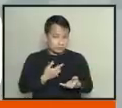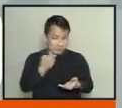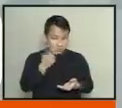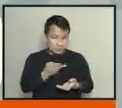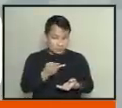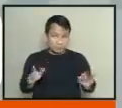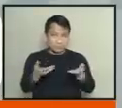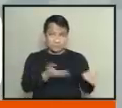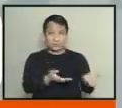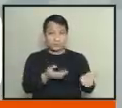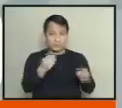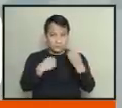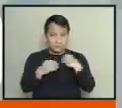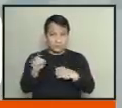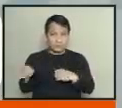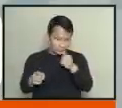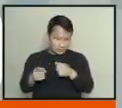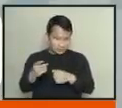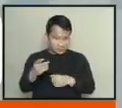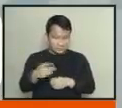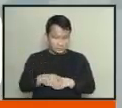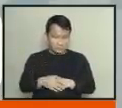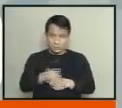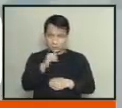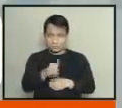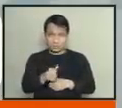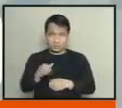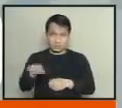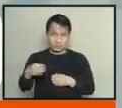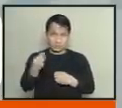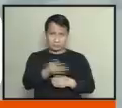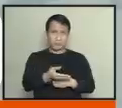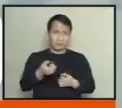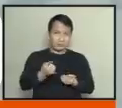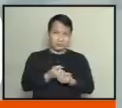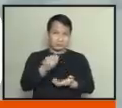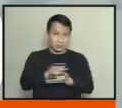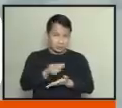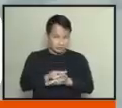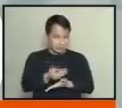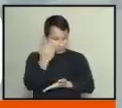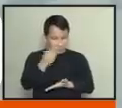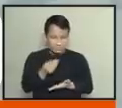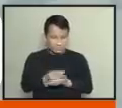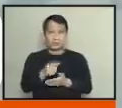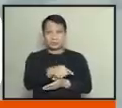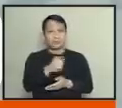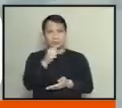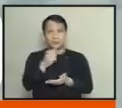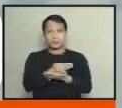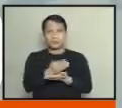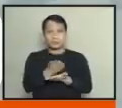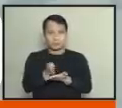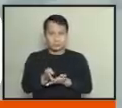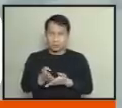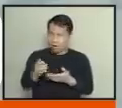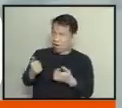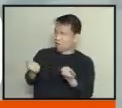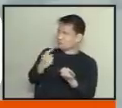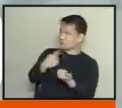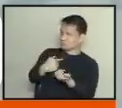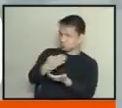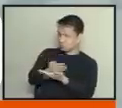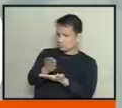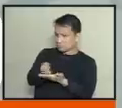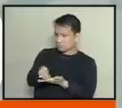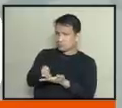pang pagkain sa'yo. Kahit tanongin mo si Cedric, hindi na talaga ako nagbibigay ng pera ngayon. Alam mo, bahay, hindi nyo na iba-budget eh. Hindi na iba-budget? Paano hindi na